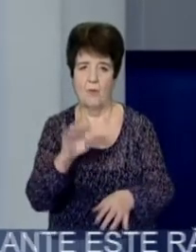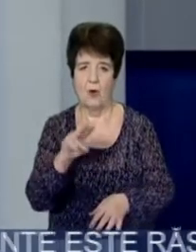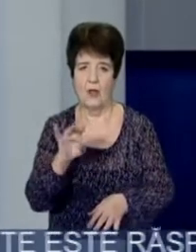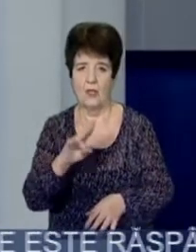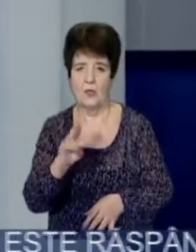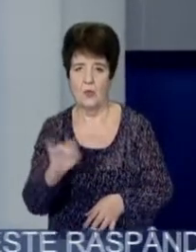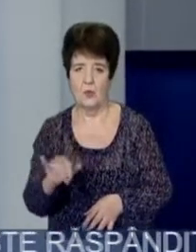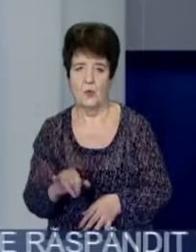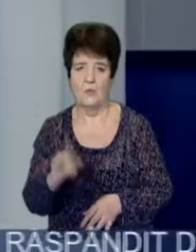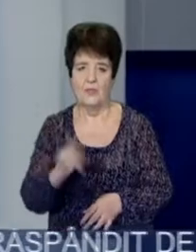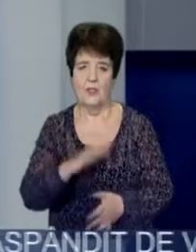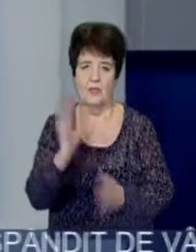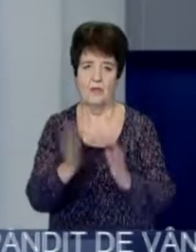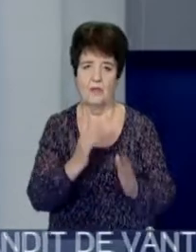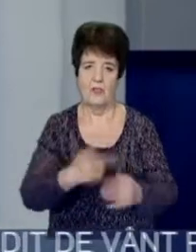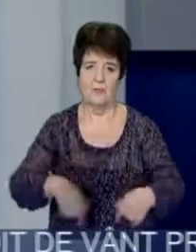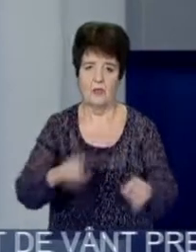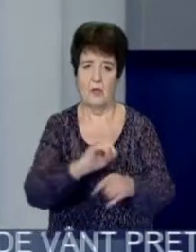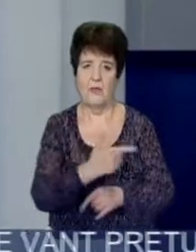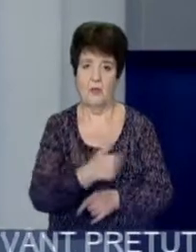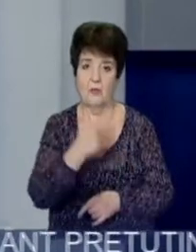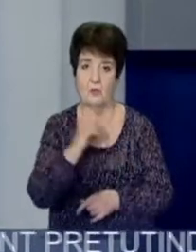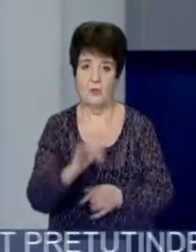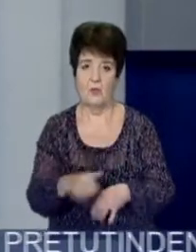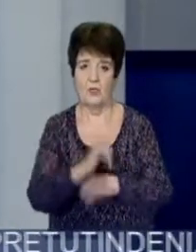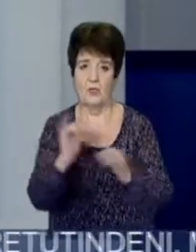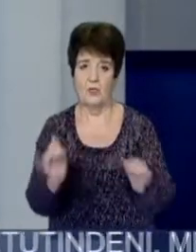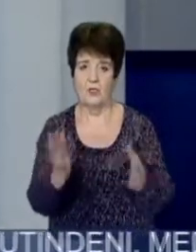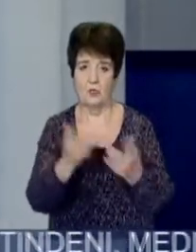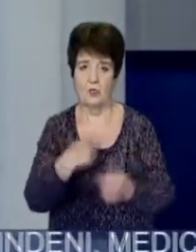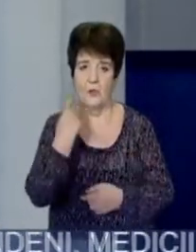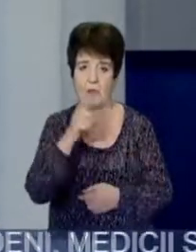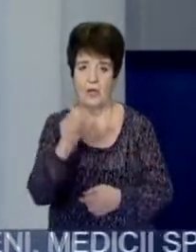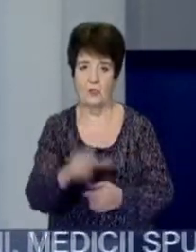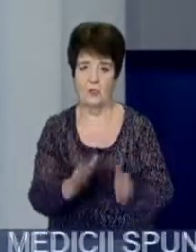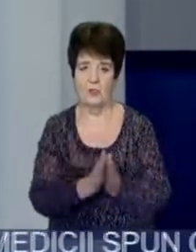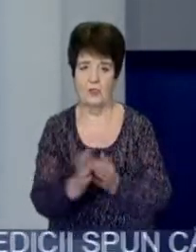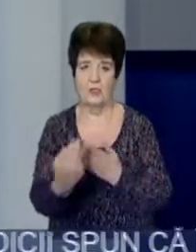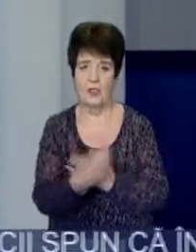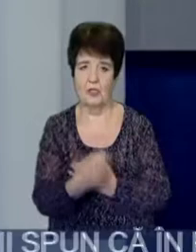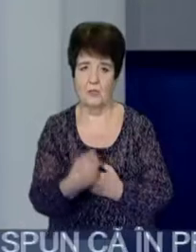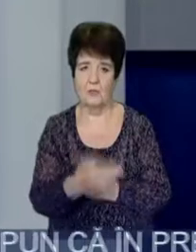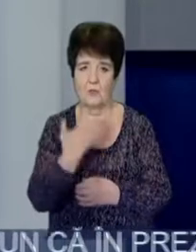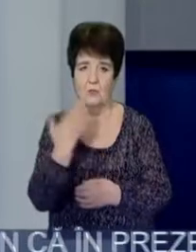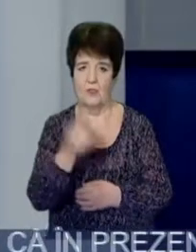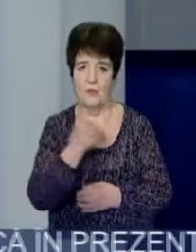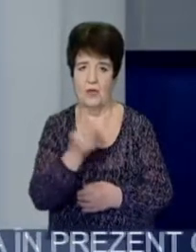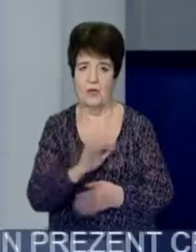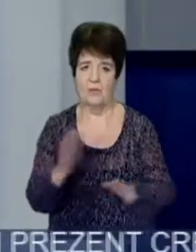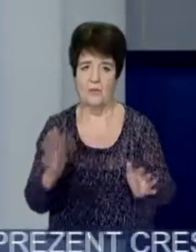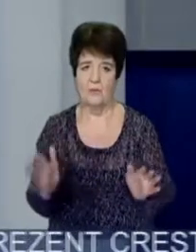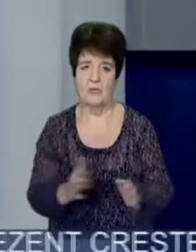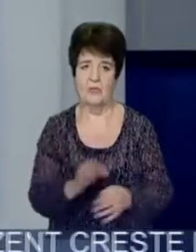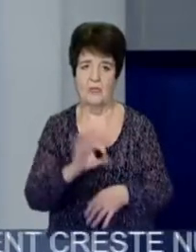răspândit de vânt pretutindeni. Medicii spun că în prezent crește numărul persoanelor care solicită tratament, iar în ultimii ani fenomenul